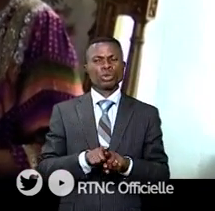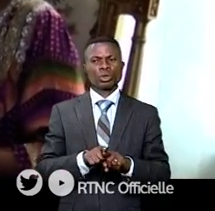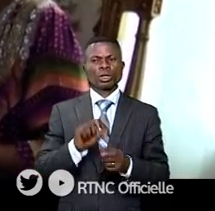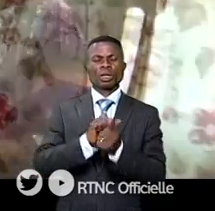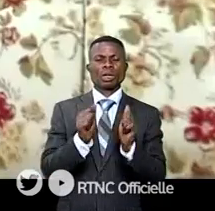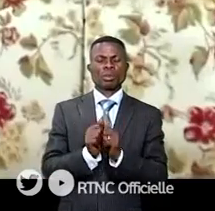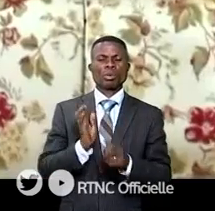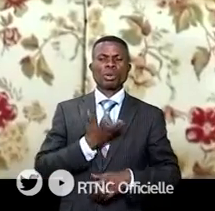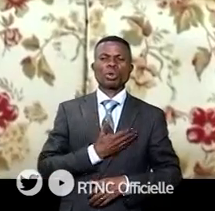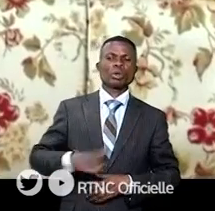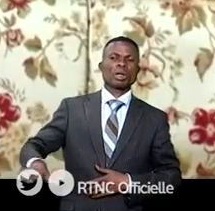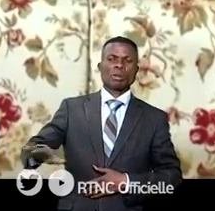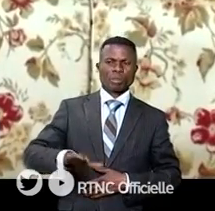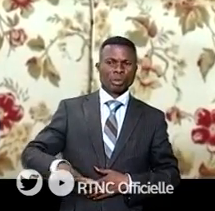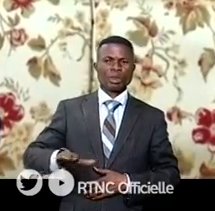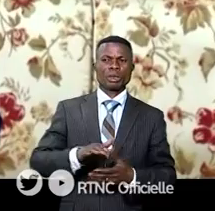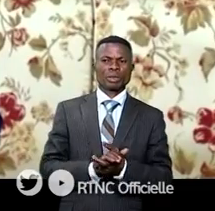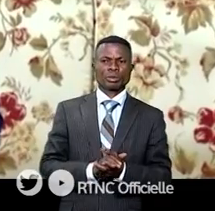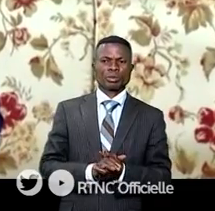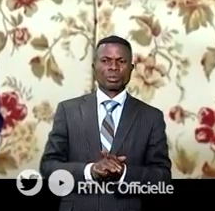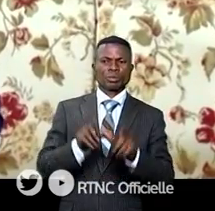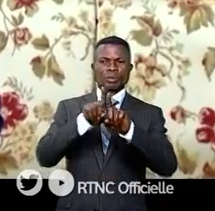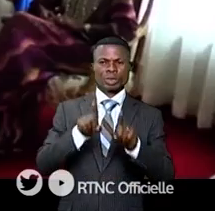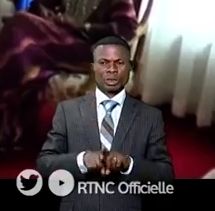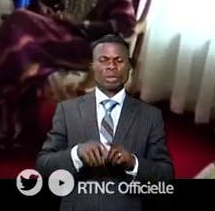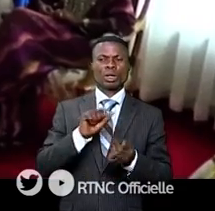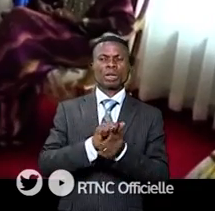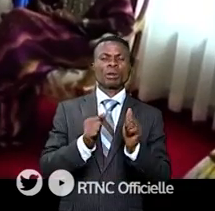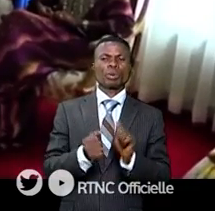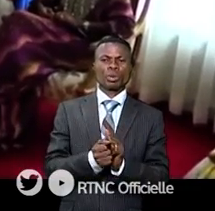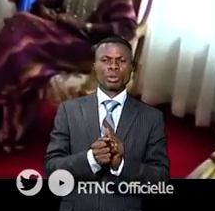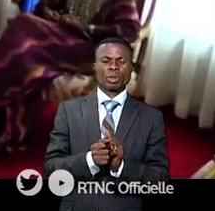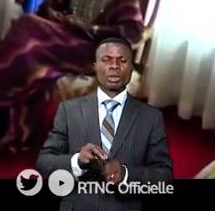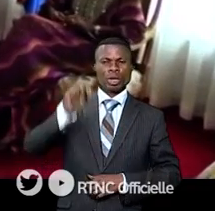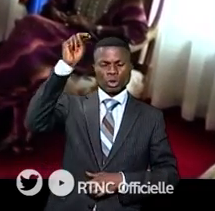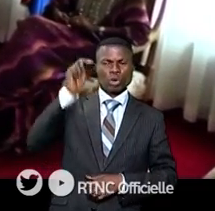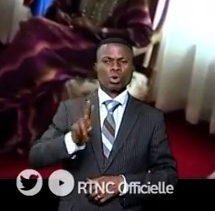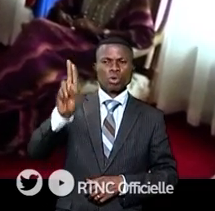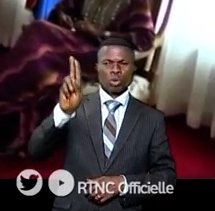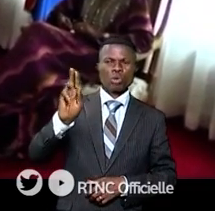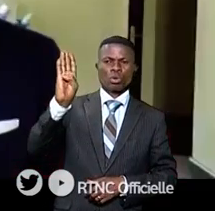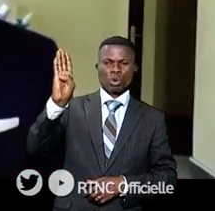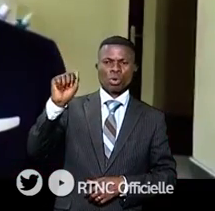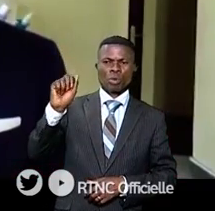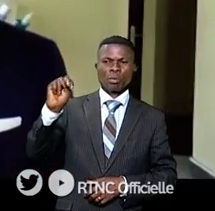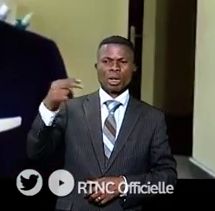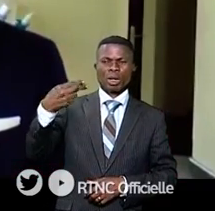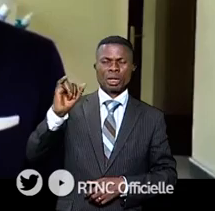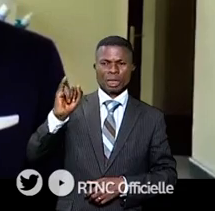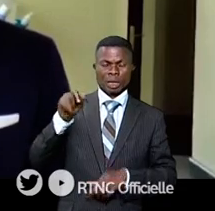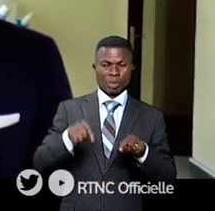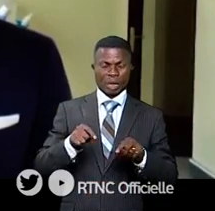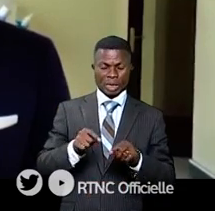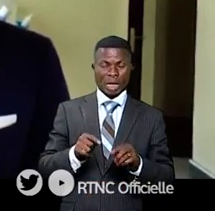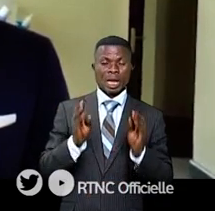du pays et précisément aussi au niveau du Nord Oubangui. Comme vous savez, nous sommes dans une session